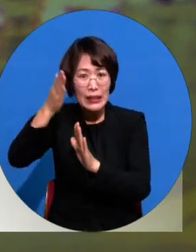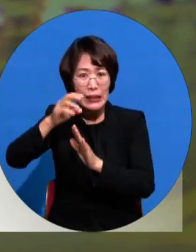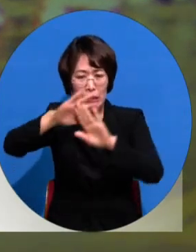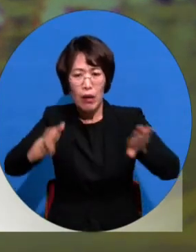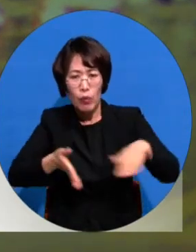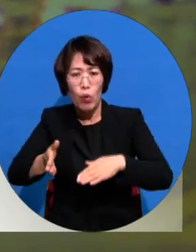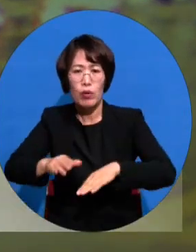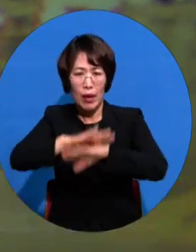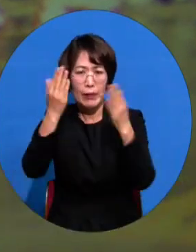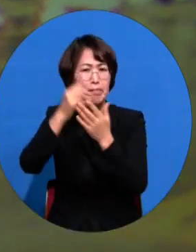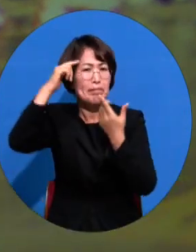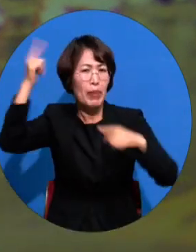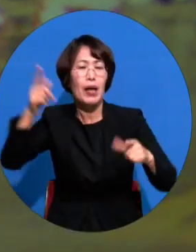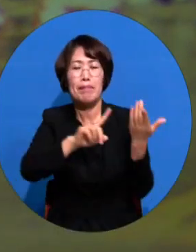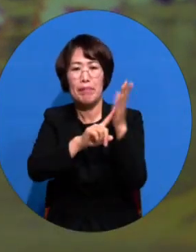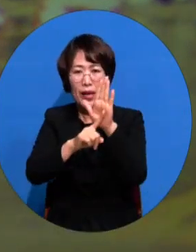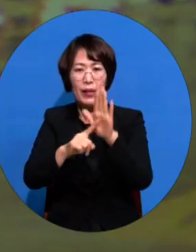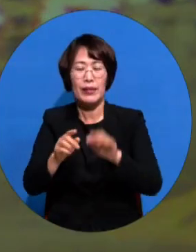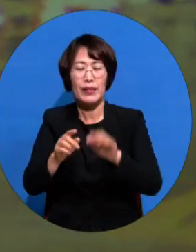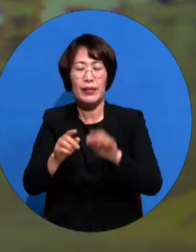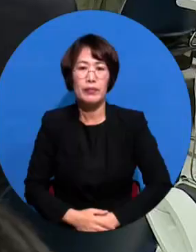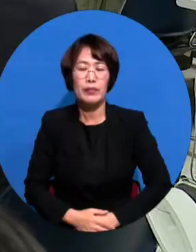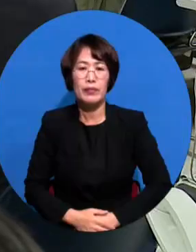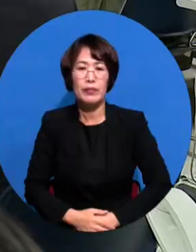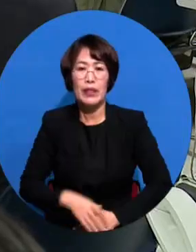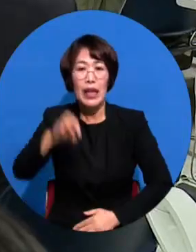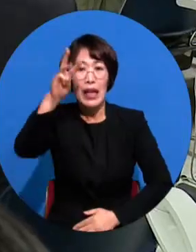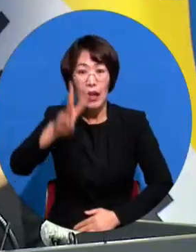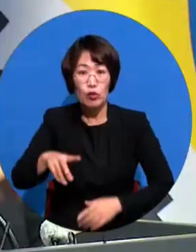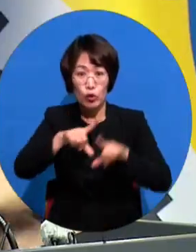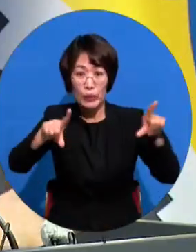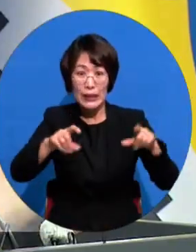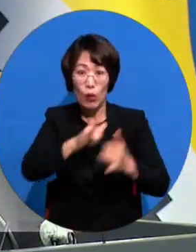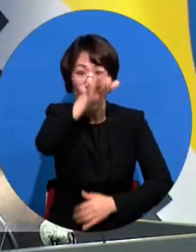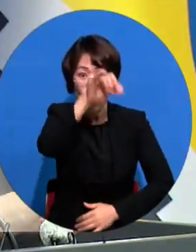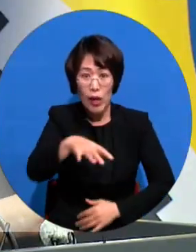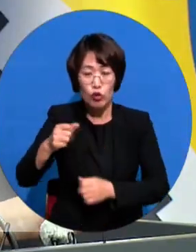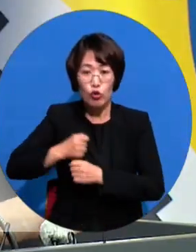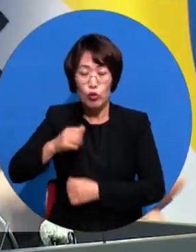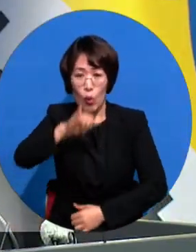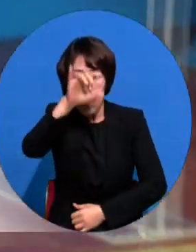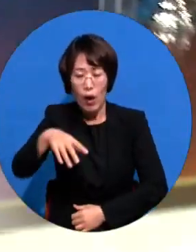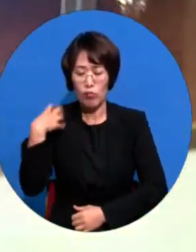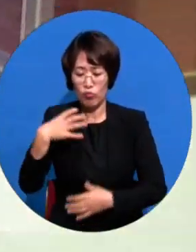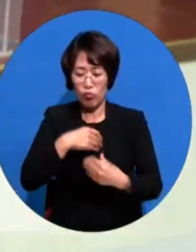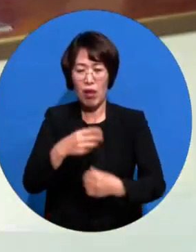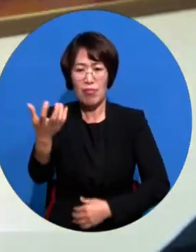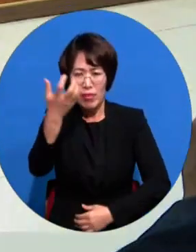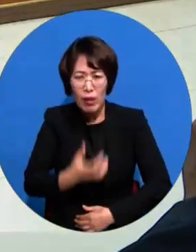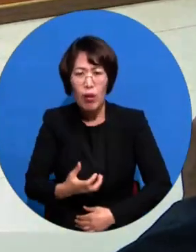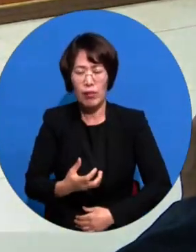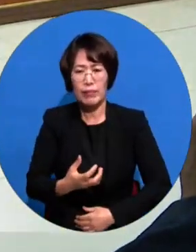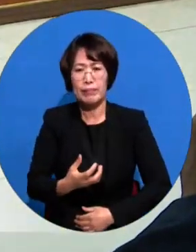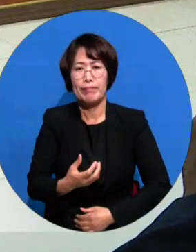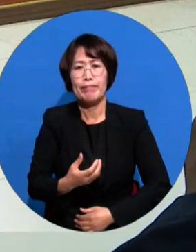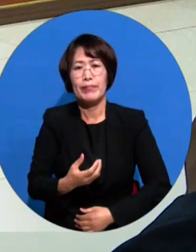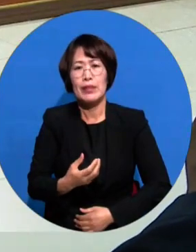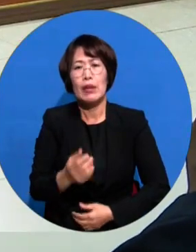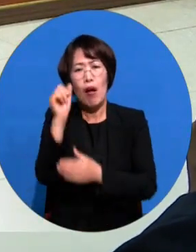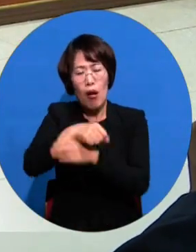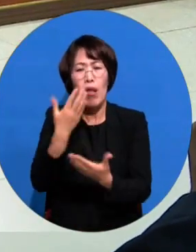반발하고 있습니다. 김진선 기자가 보도합니다. 광주 민간공항과 군공항의 무한 이전을 수용해달라며 큰 절을